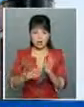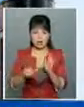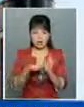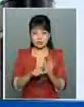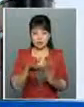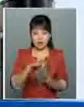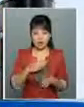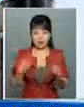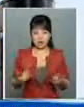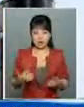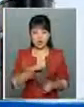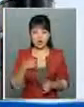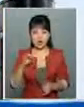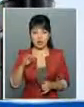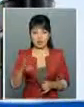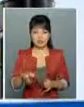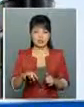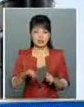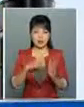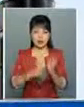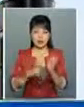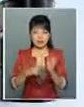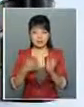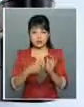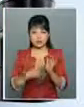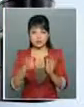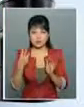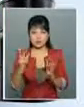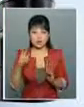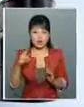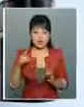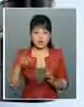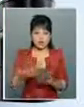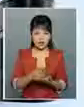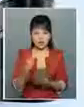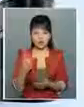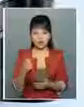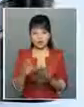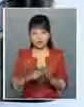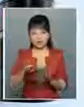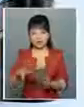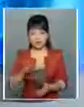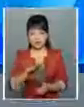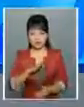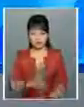86 теңгеден саудаланса, АИ-92 мен 93 маркалы жанармайдың 1 литрі 106 теңге болды.